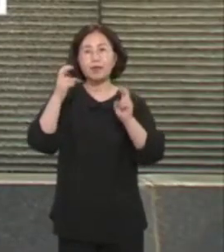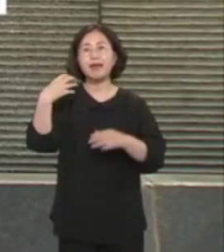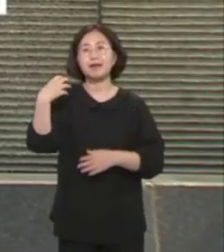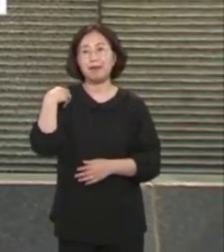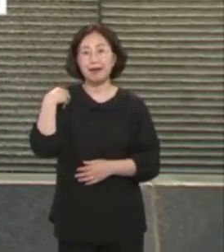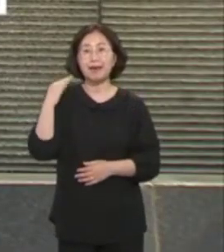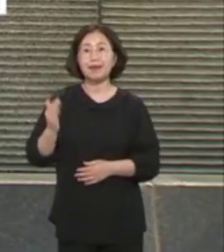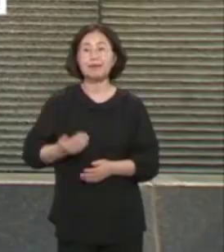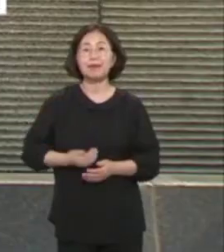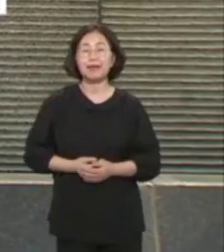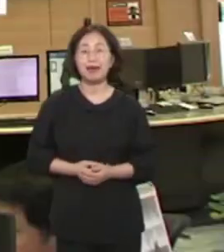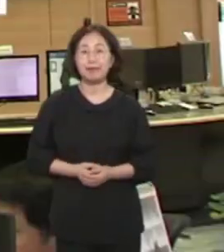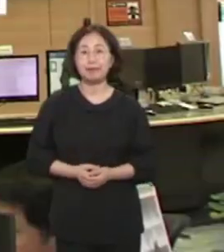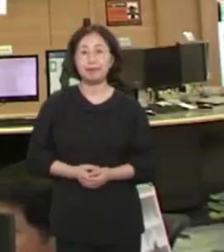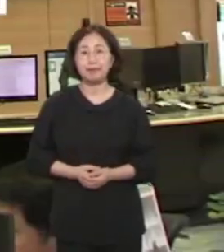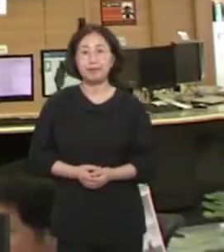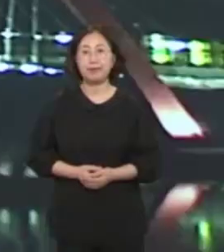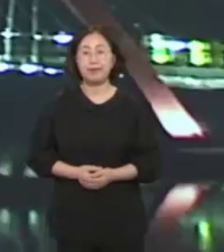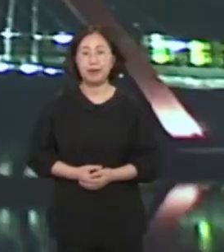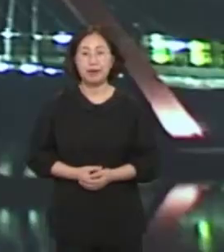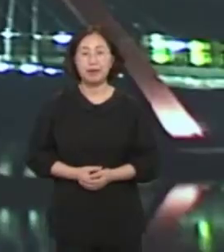이끌 예정입니다.